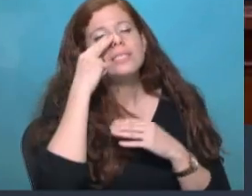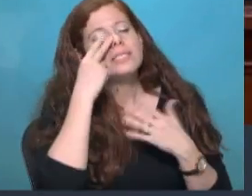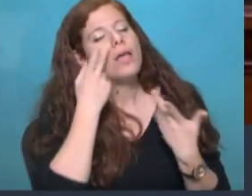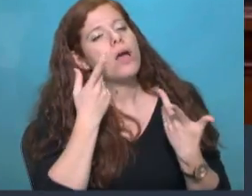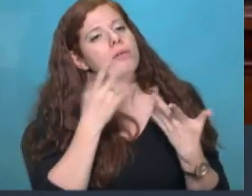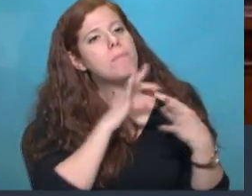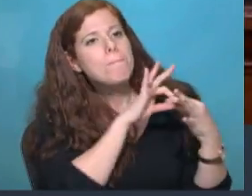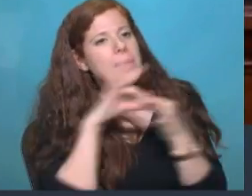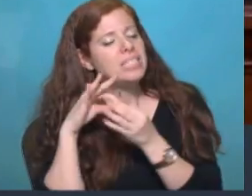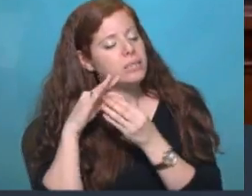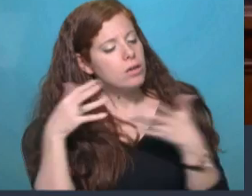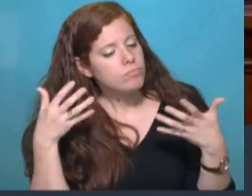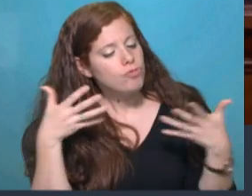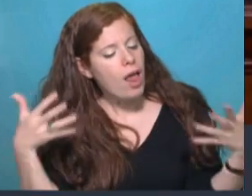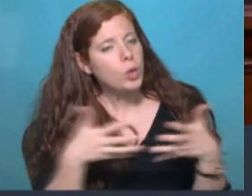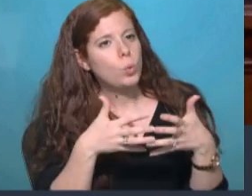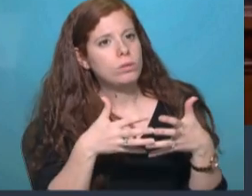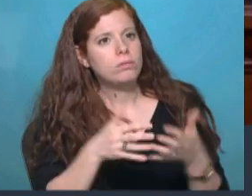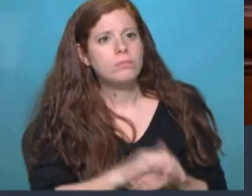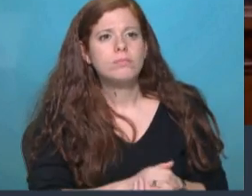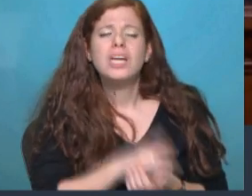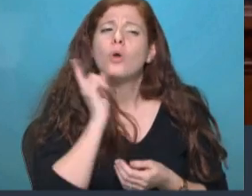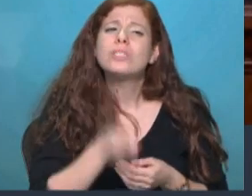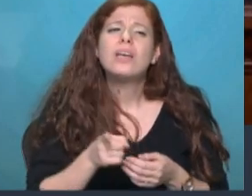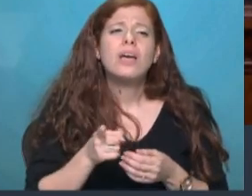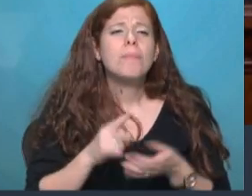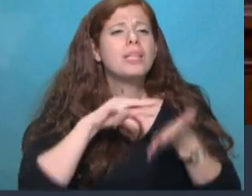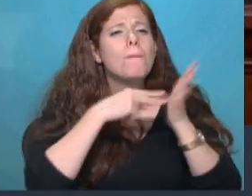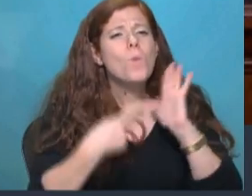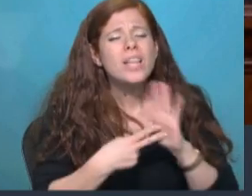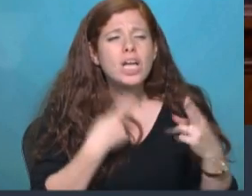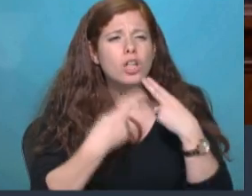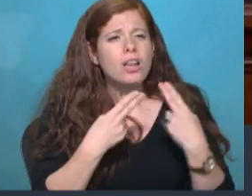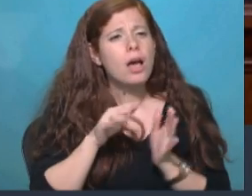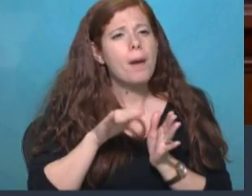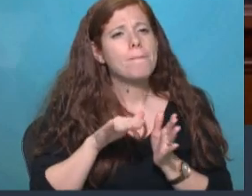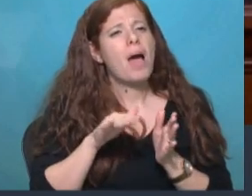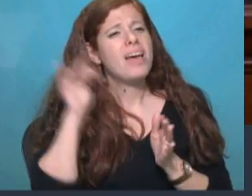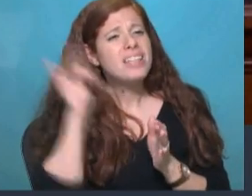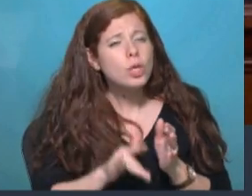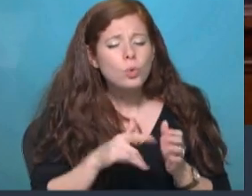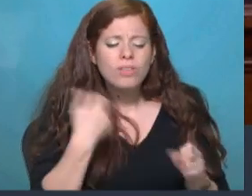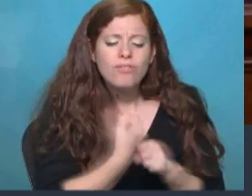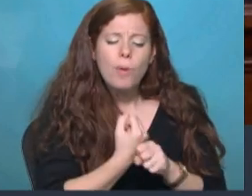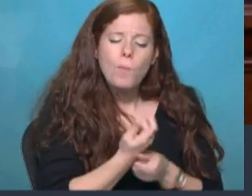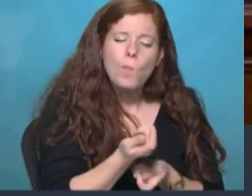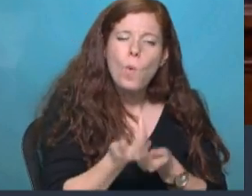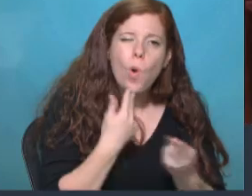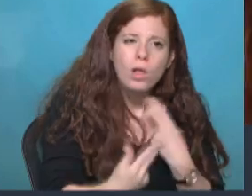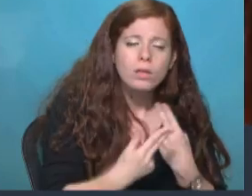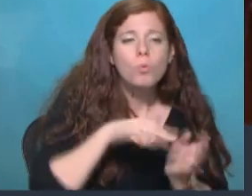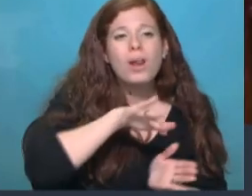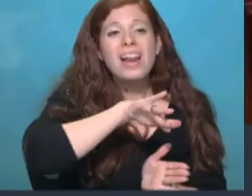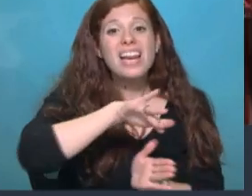We must reject the politics of revenge, resistance and retribution and